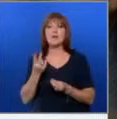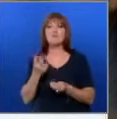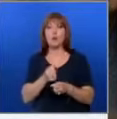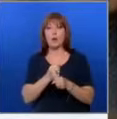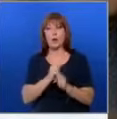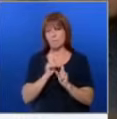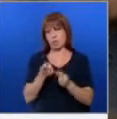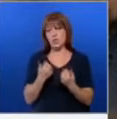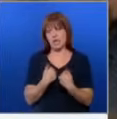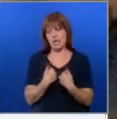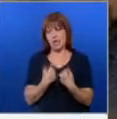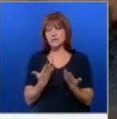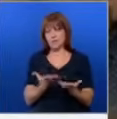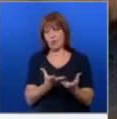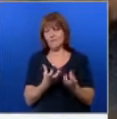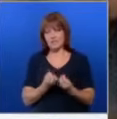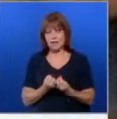да го взема и аз,